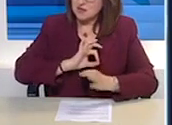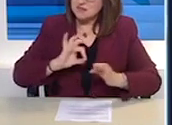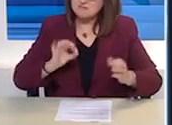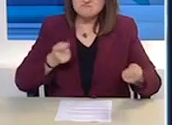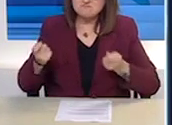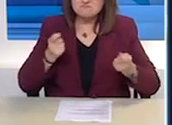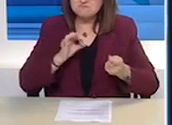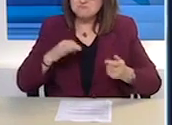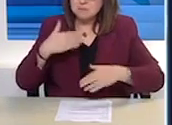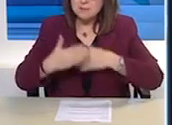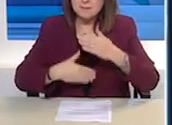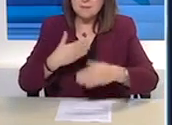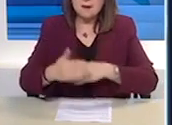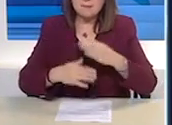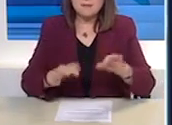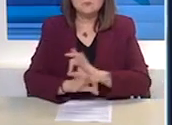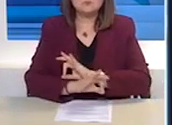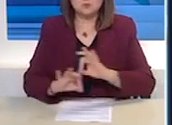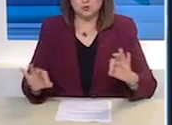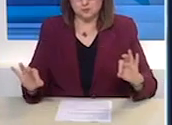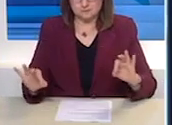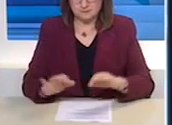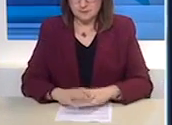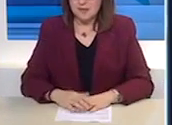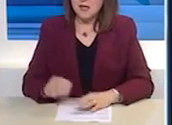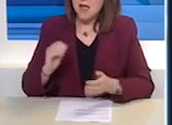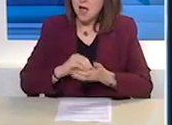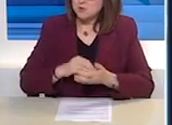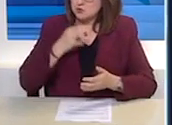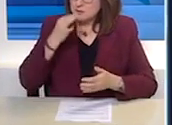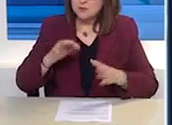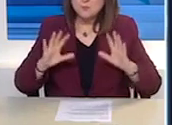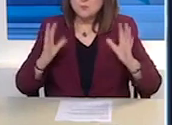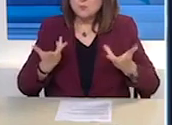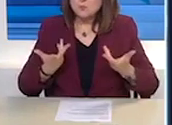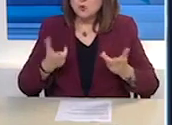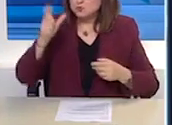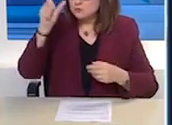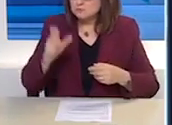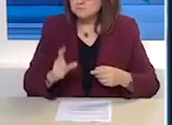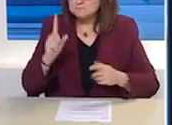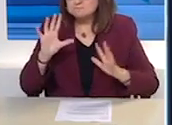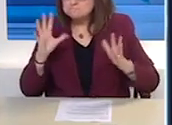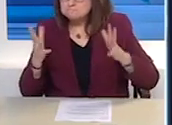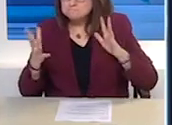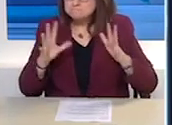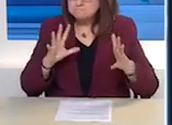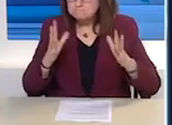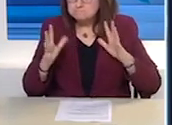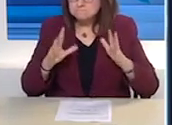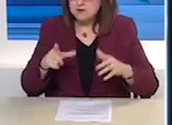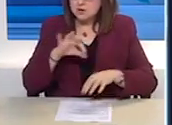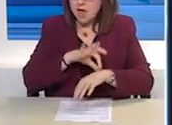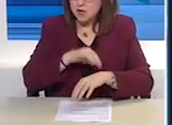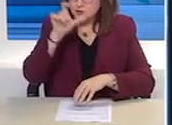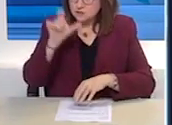προβλήματα. Παράλληλα, εδόθησαν οδηγίες για διαχείριση υπόπτου ή πιθανού περιστατικού της νέας